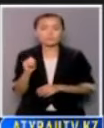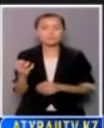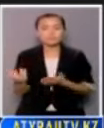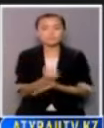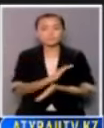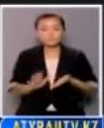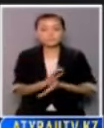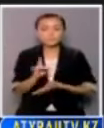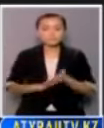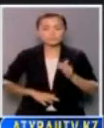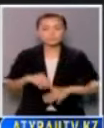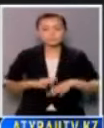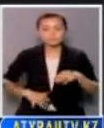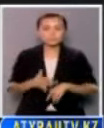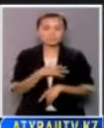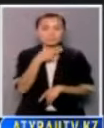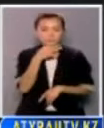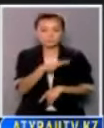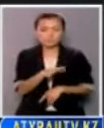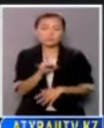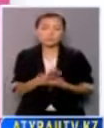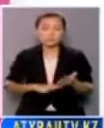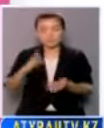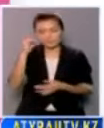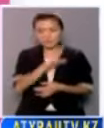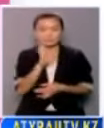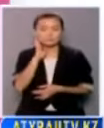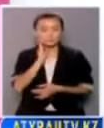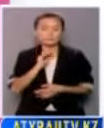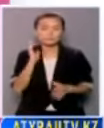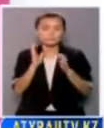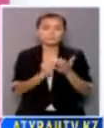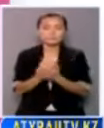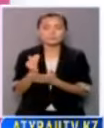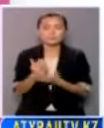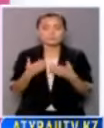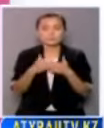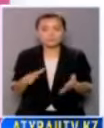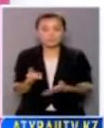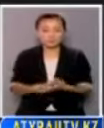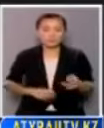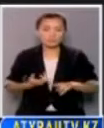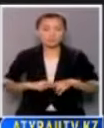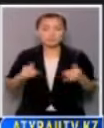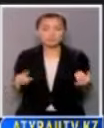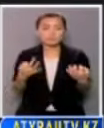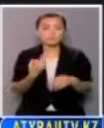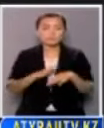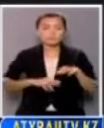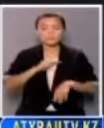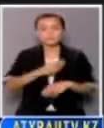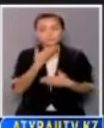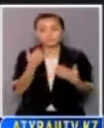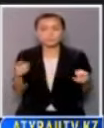ұтып алған. Алайда ол мамандықты жүрегі қаламаған. Десе де ата-анасының ықпалымен университетті абыроймен бітіріпті. Бірақ қазір бұл салада жұмыс